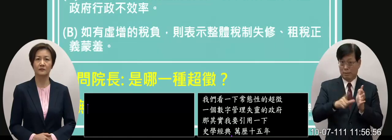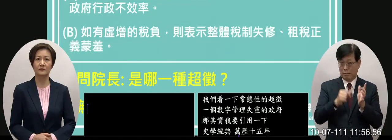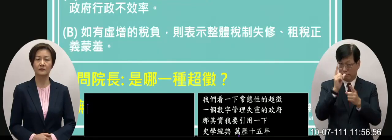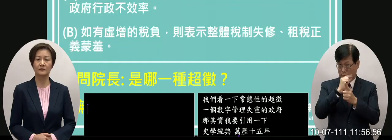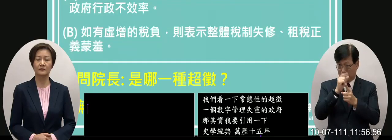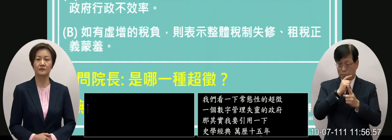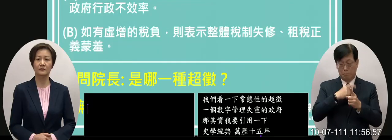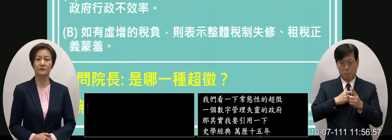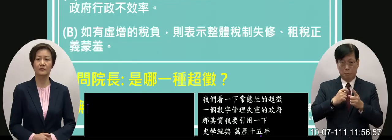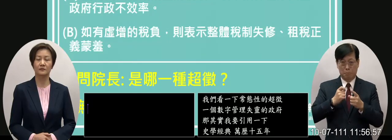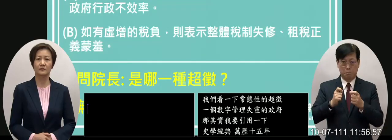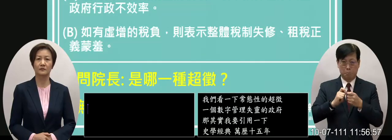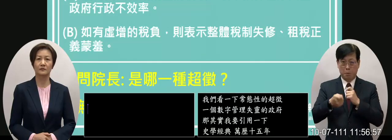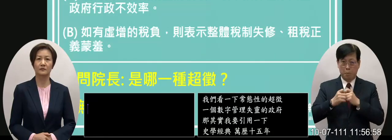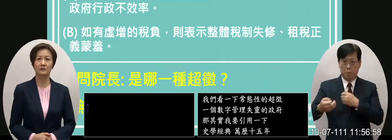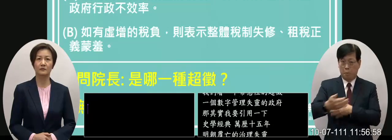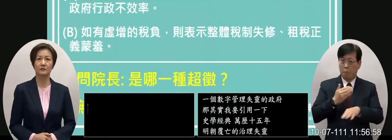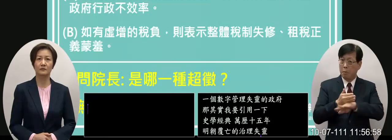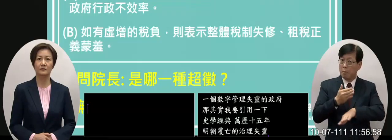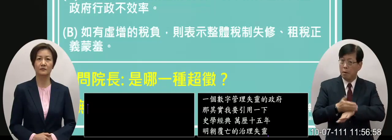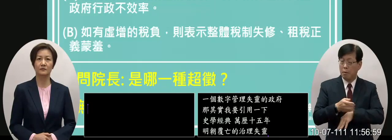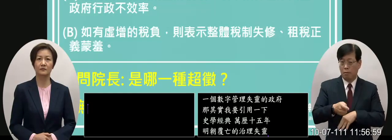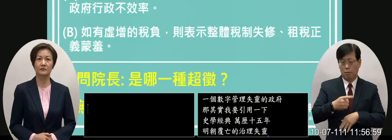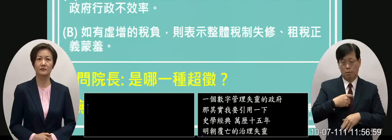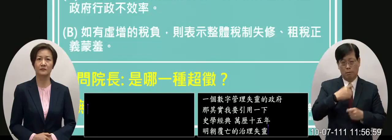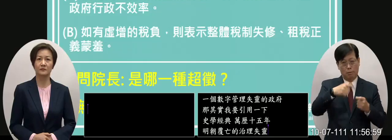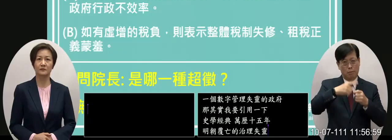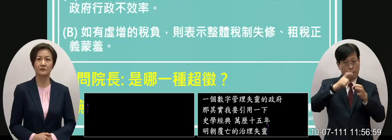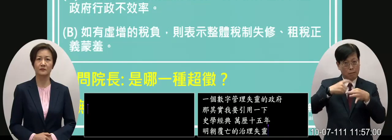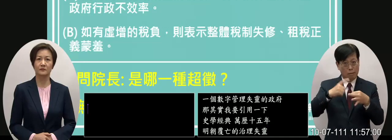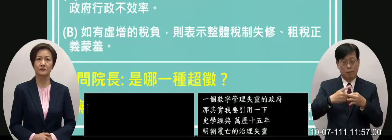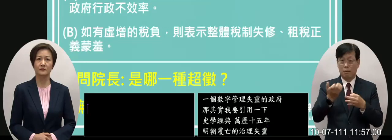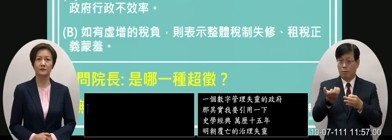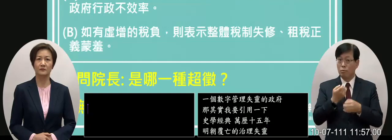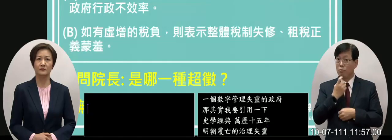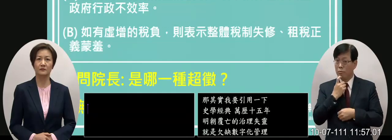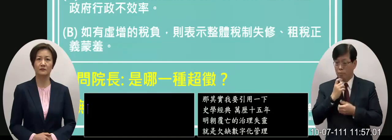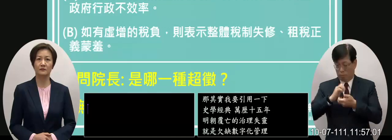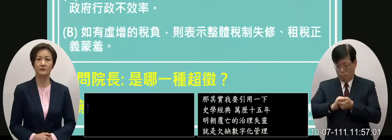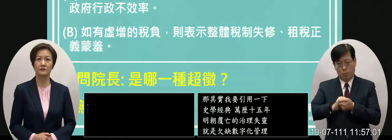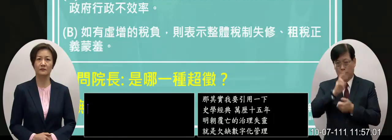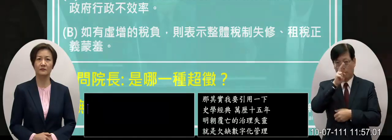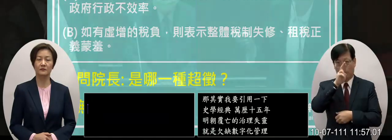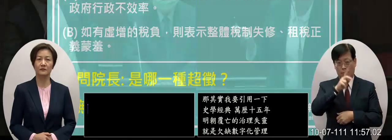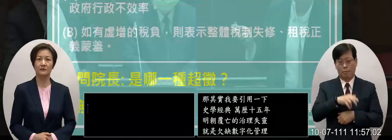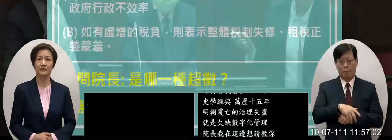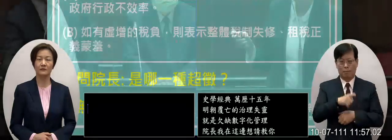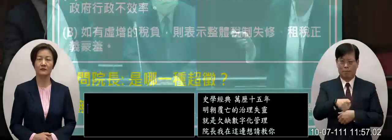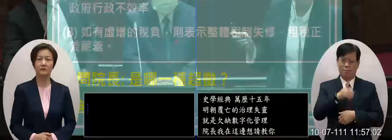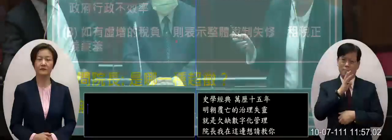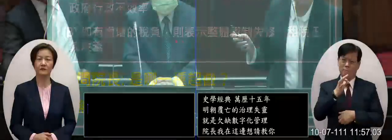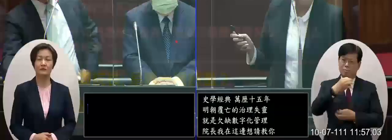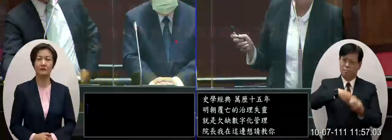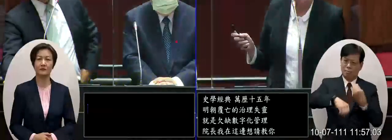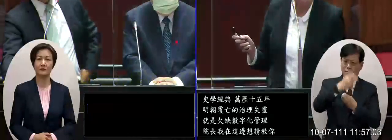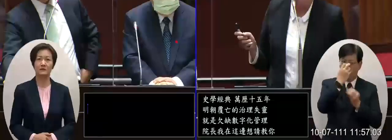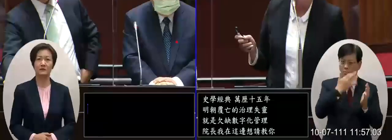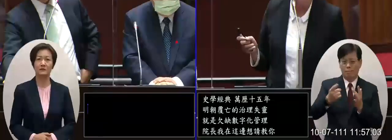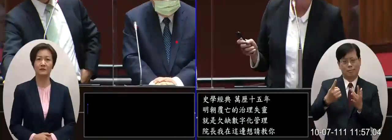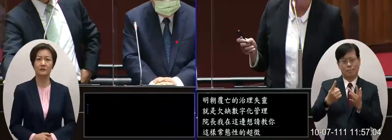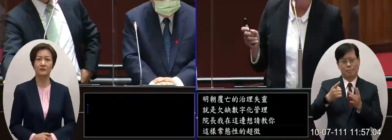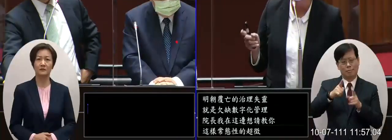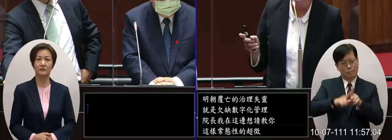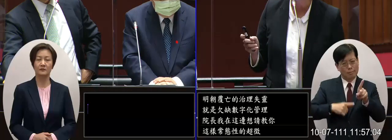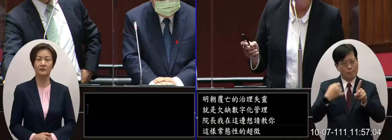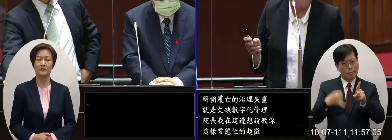性的超增，就是这样子的一个税收的预测失准，这个财政管理的落伍。到